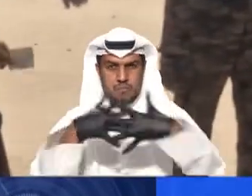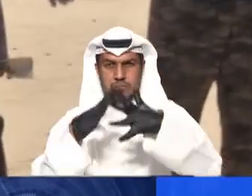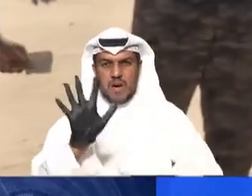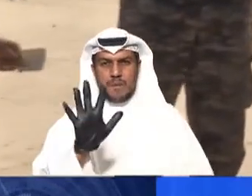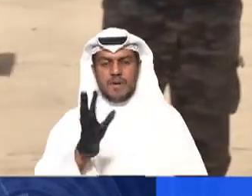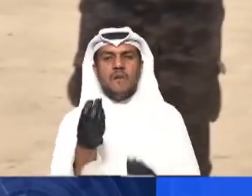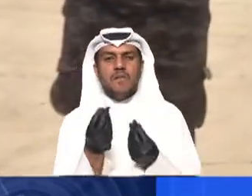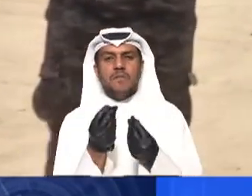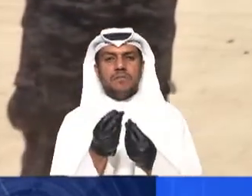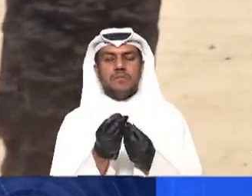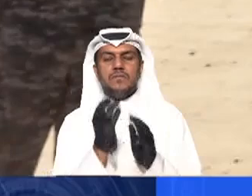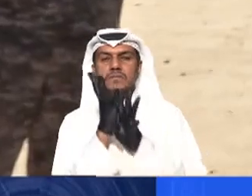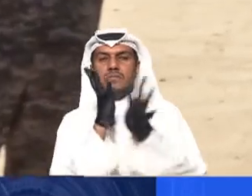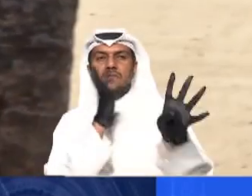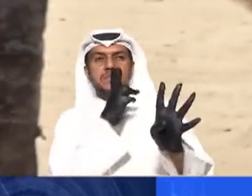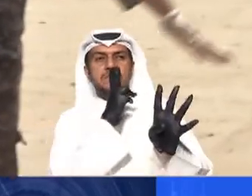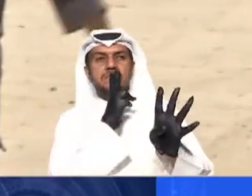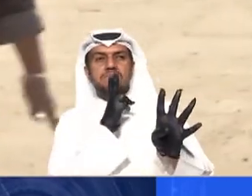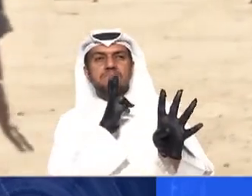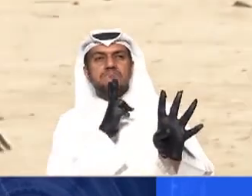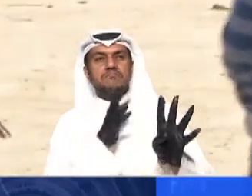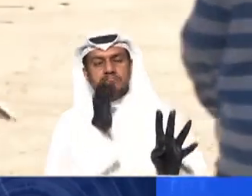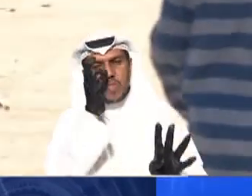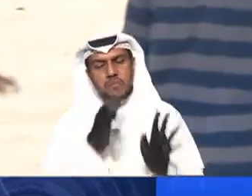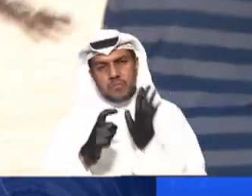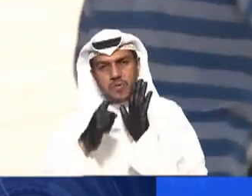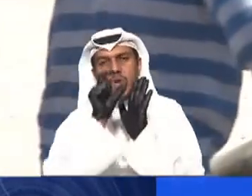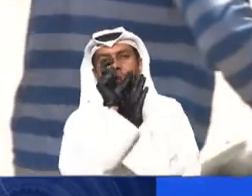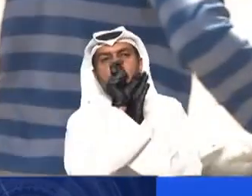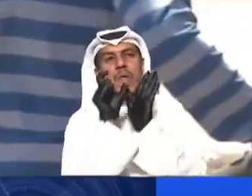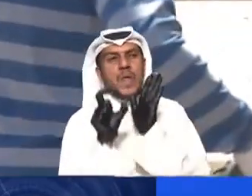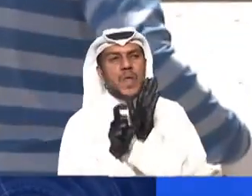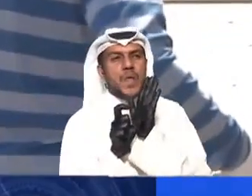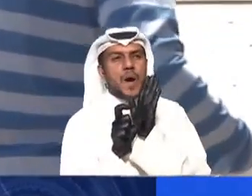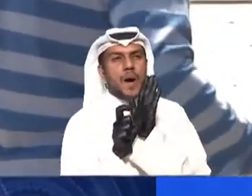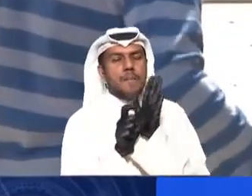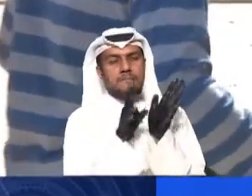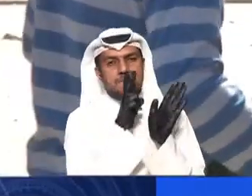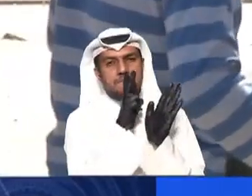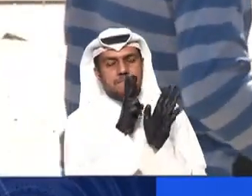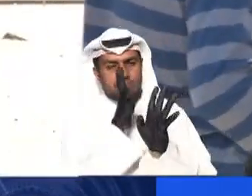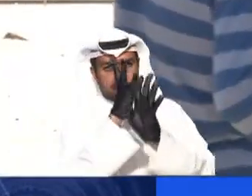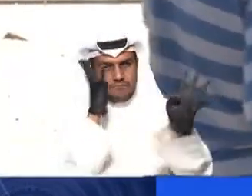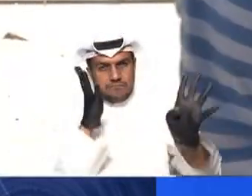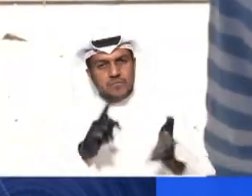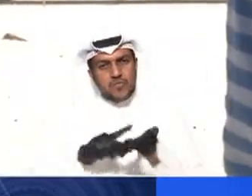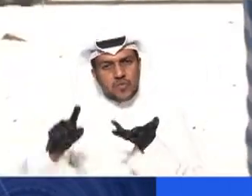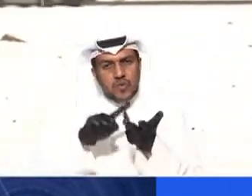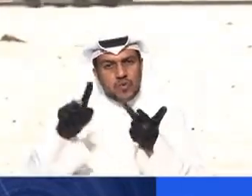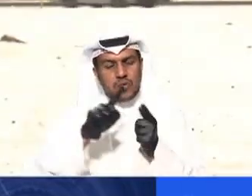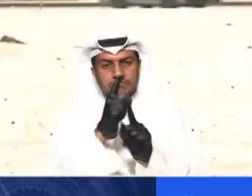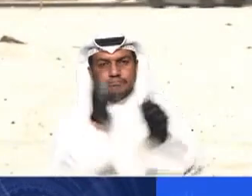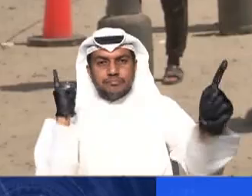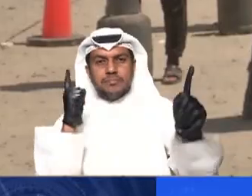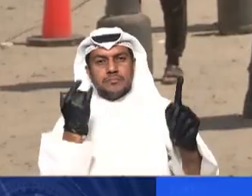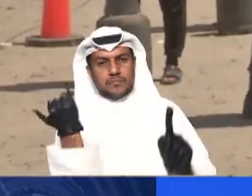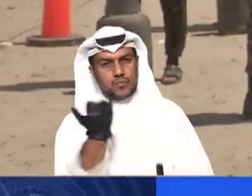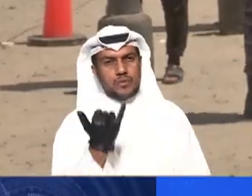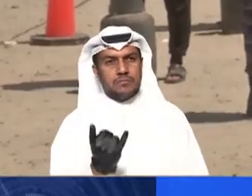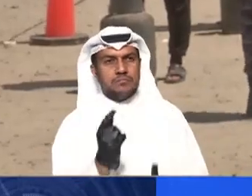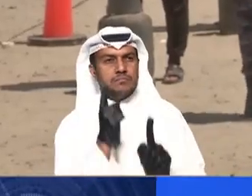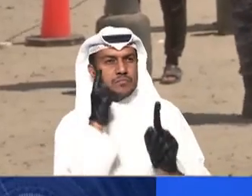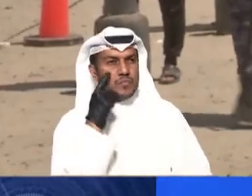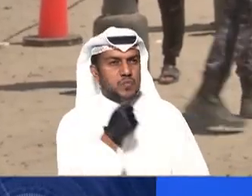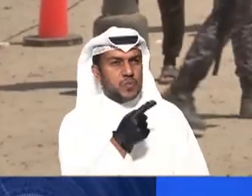توزيع اسطوانات الغاز تتم بطريقة منظمة مراعاة للاشتراطات الصحية والتباعد الاجتماعي من قبل